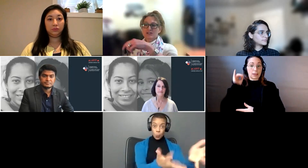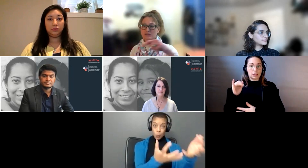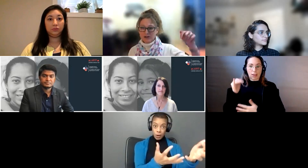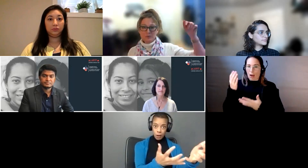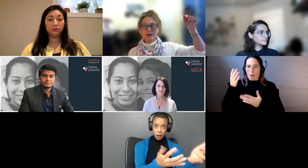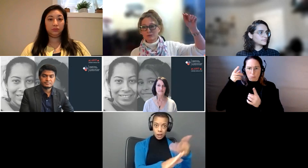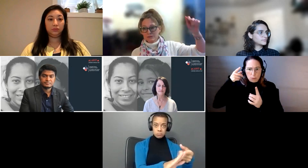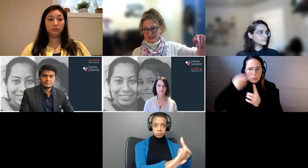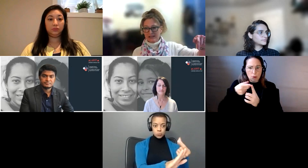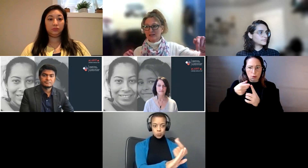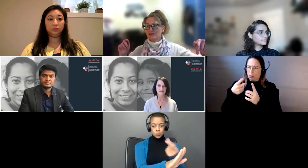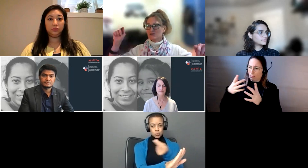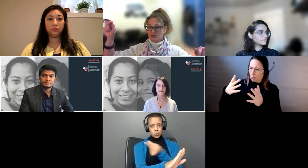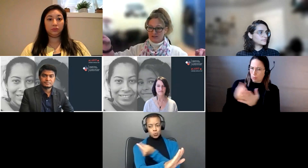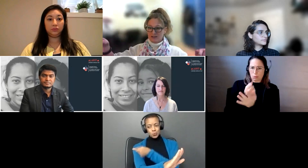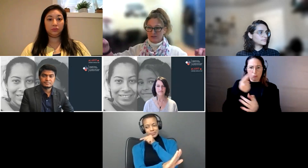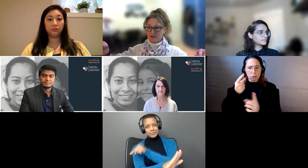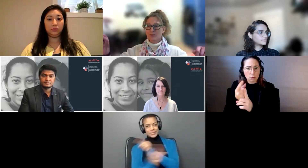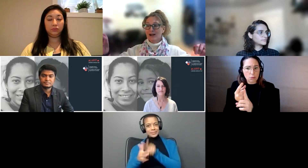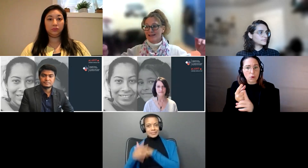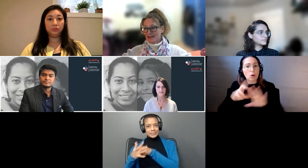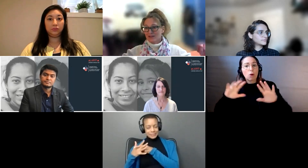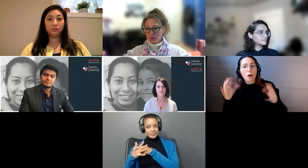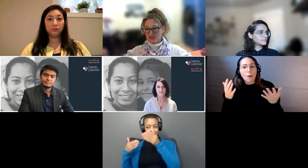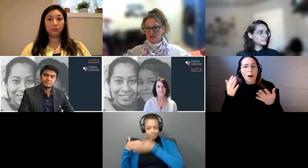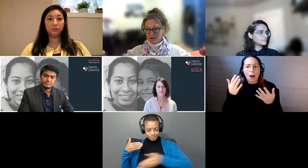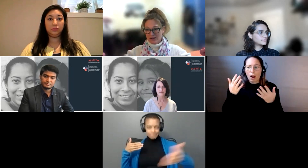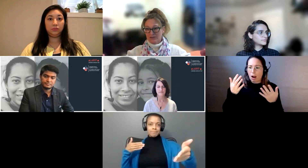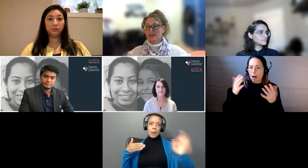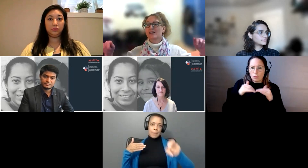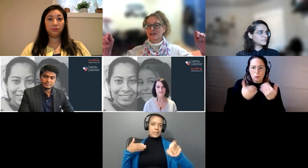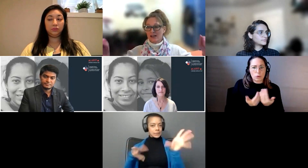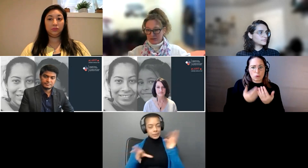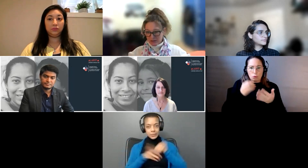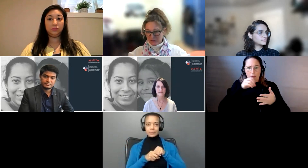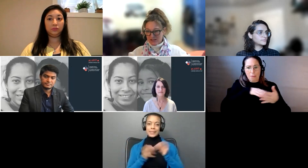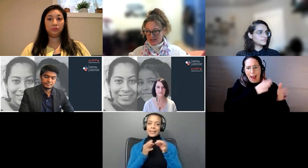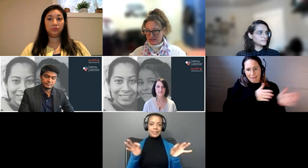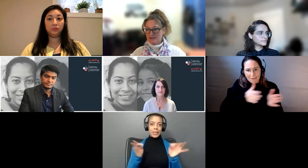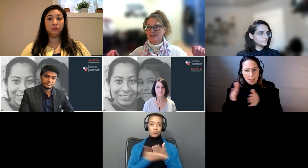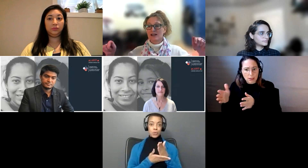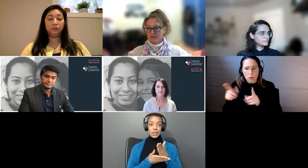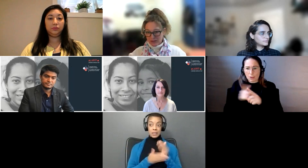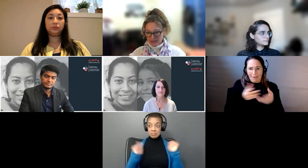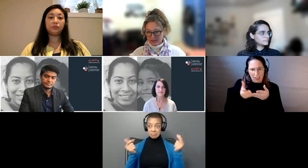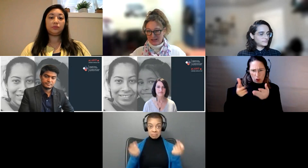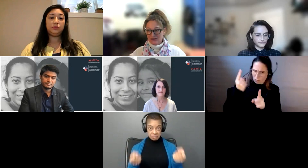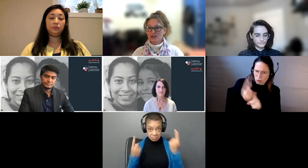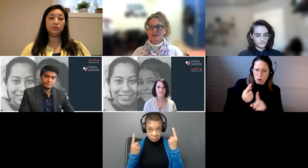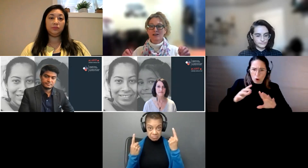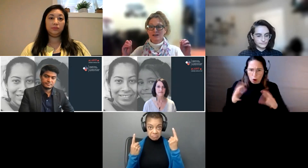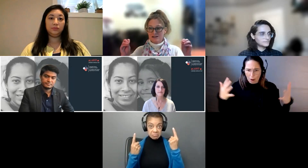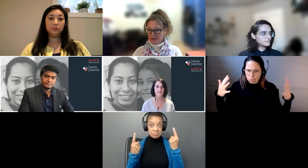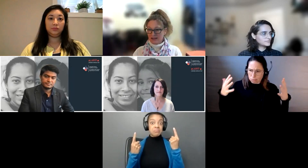désiré, comment est-ce que nous nous assurons que toutes les interactions entre la planification et la livraison du service, que tout le monde comprend, que